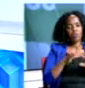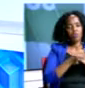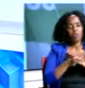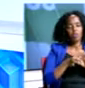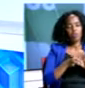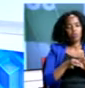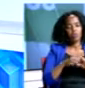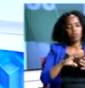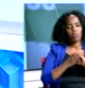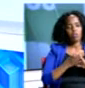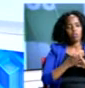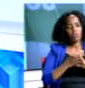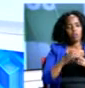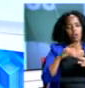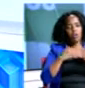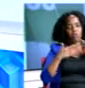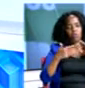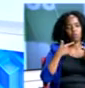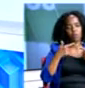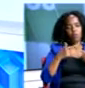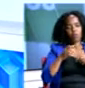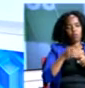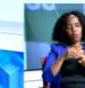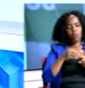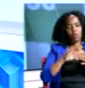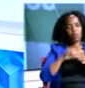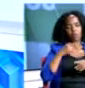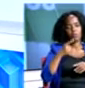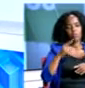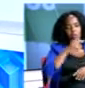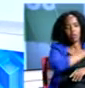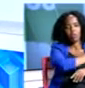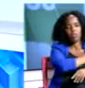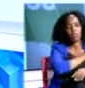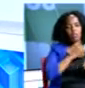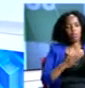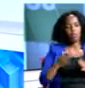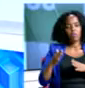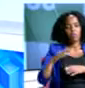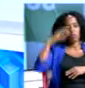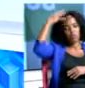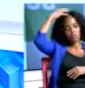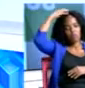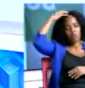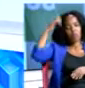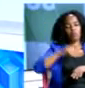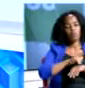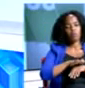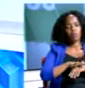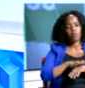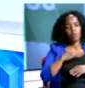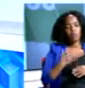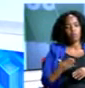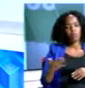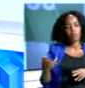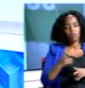ta'e nyaasofne irraa hakimoota wajjinis walquba qabna. Kanaafuu hakimoonni keenyi qophiidha mootummaafis ergaa dabarsuu barbaanna meeshaaleen